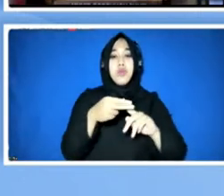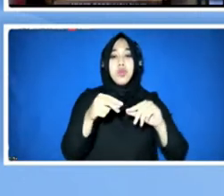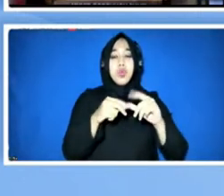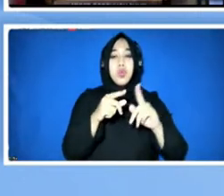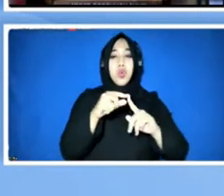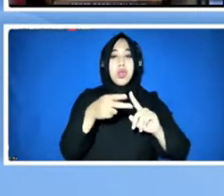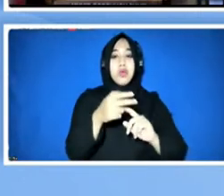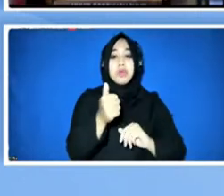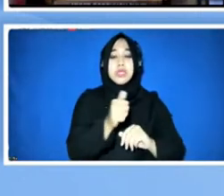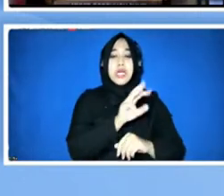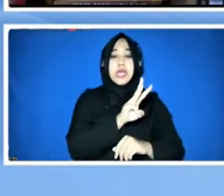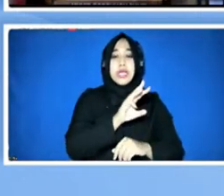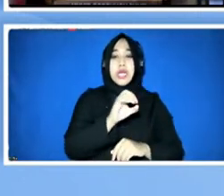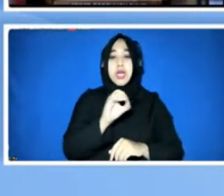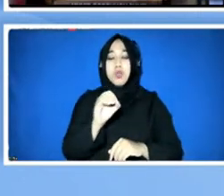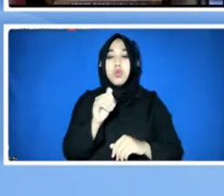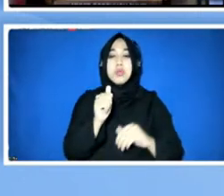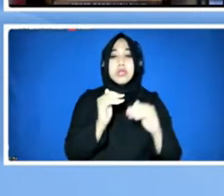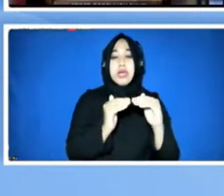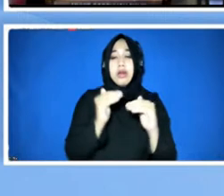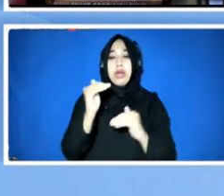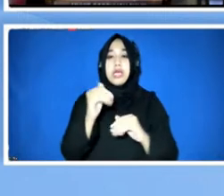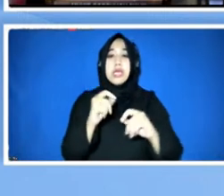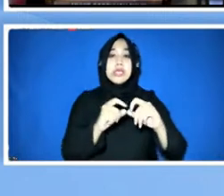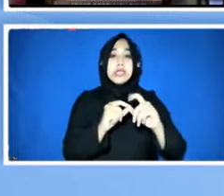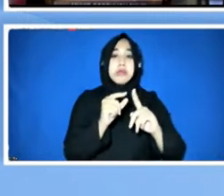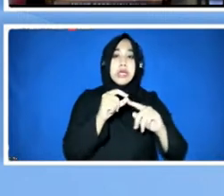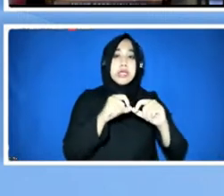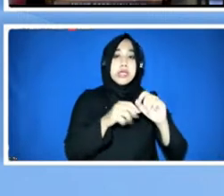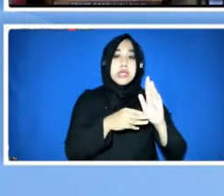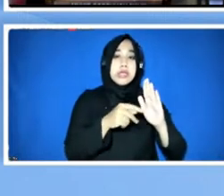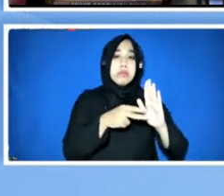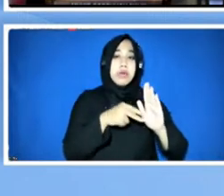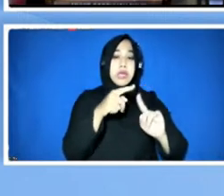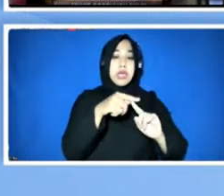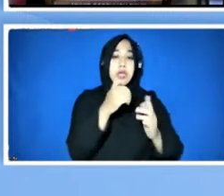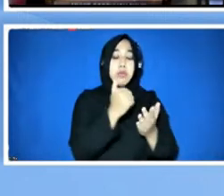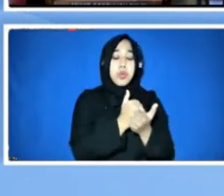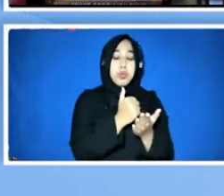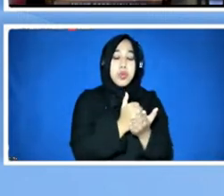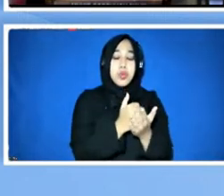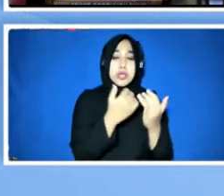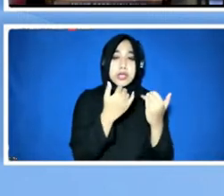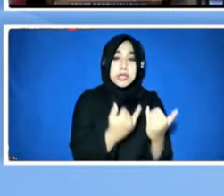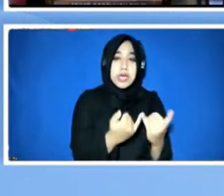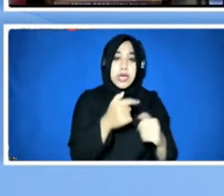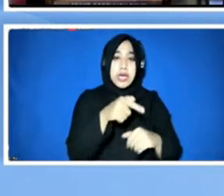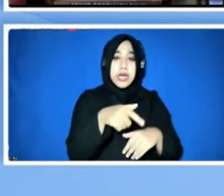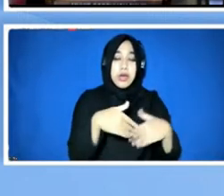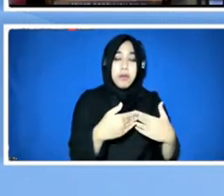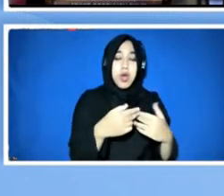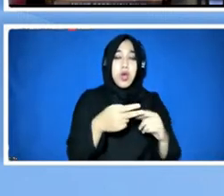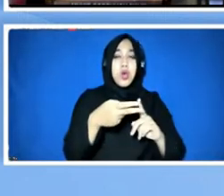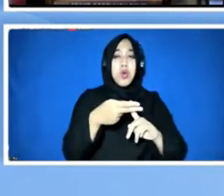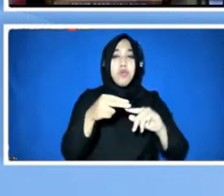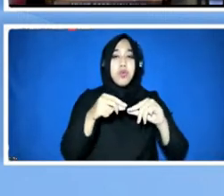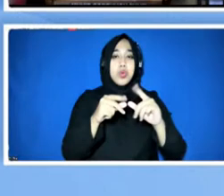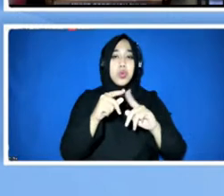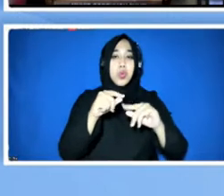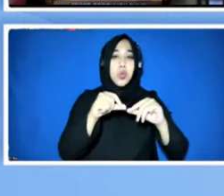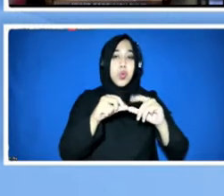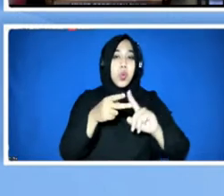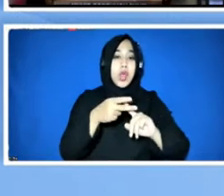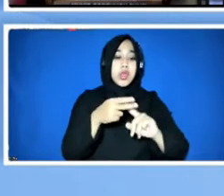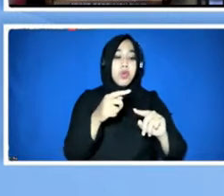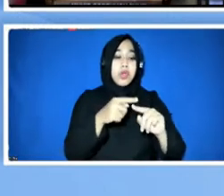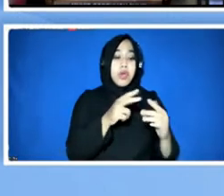karena spesimen ini memang saat ini fluktuatif. Tetapi sebenarnya kalau kita cermati untuk